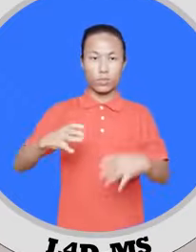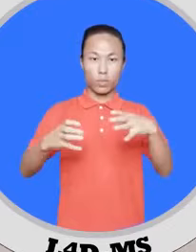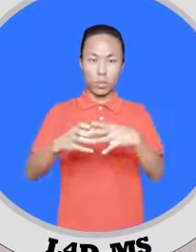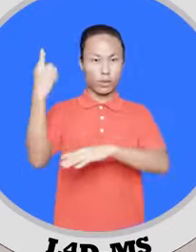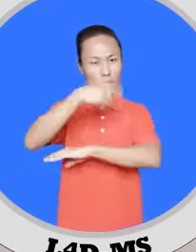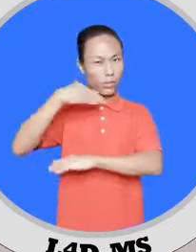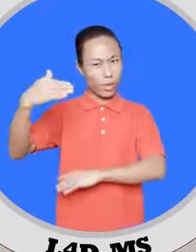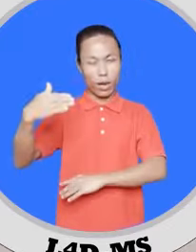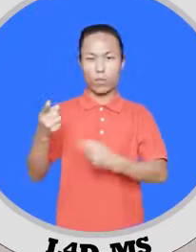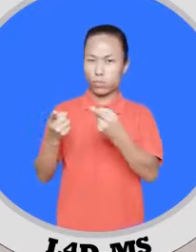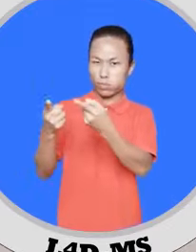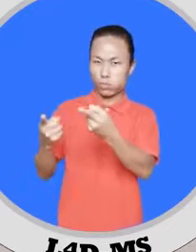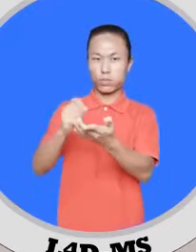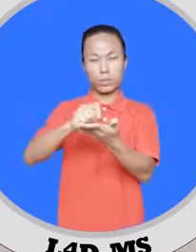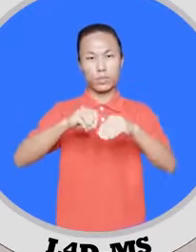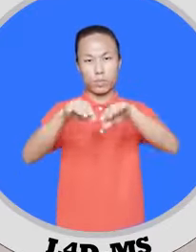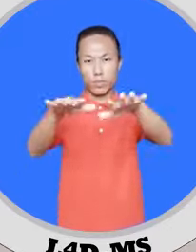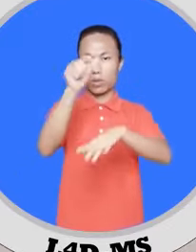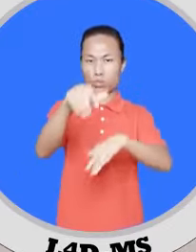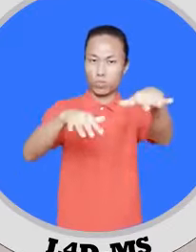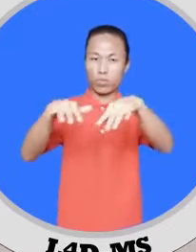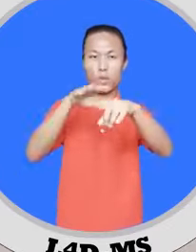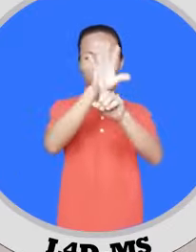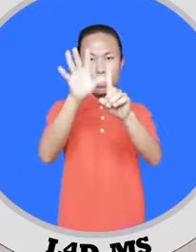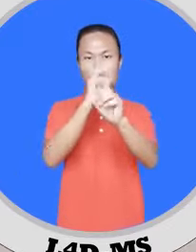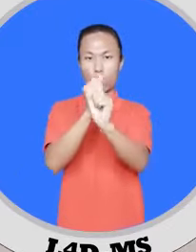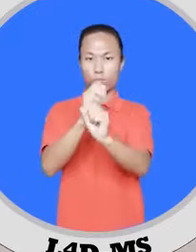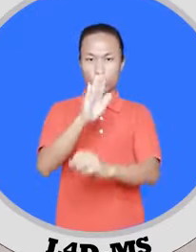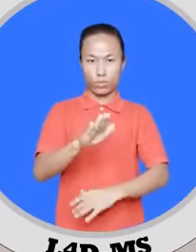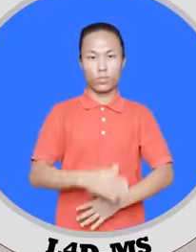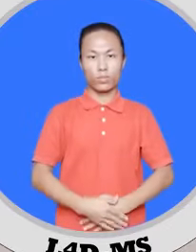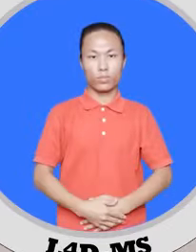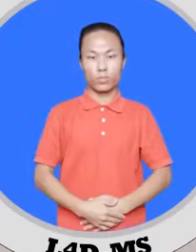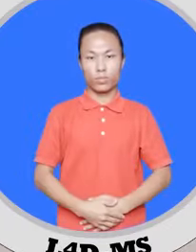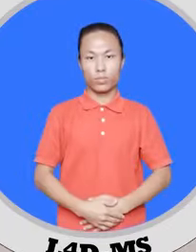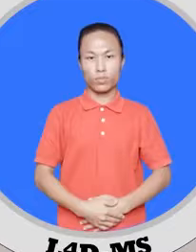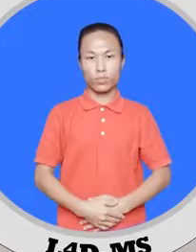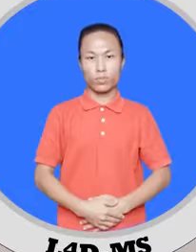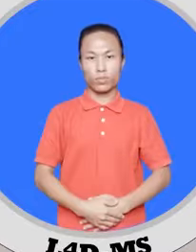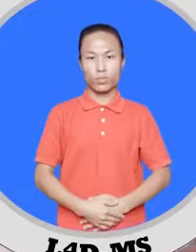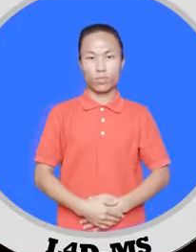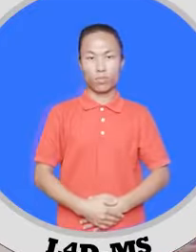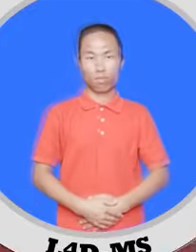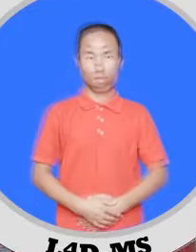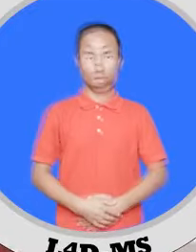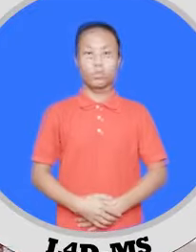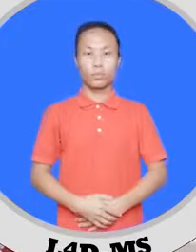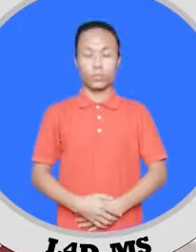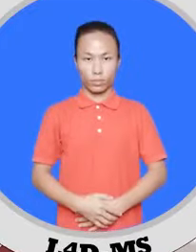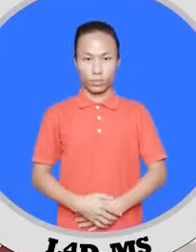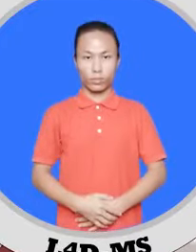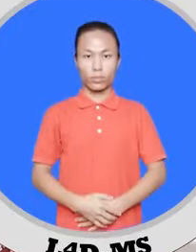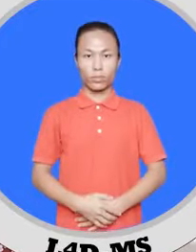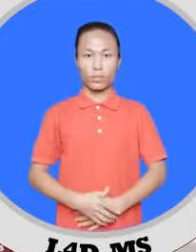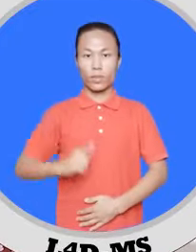ပဲပြည်သူတွေ MNDAA ကိုအထင်လွဲစေဖို့အတွက်ကျင်းတစ်ခုကိုဖန်တီးပြီးတော့ဖြန့်ချိနေပါတယ်စစ်ကောင်စီလော်ဘီ